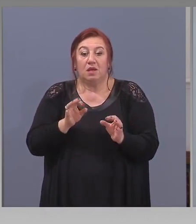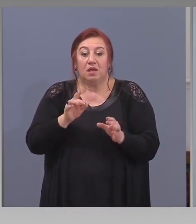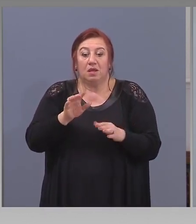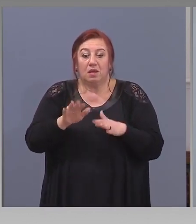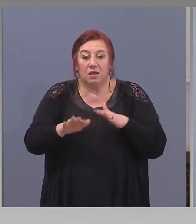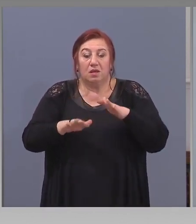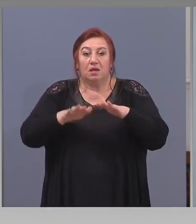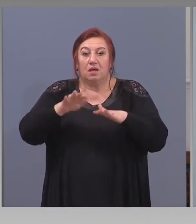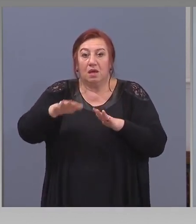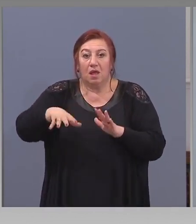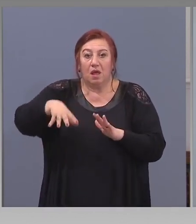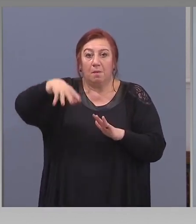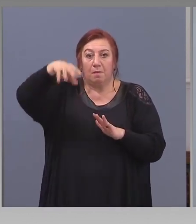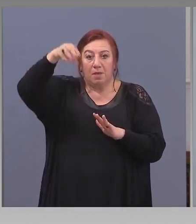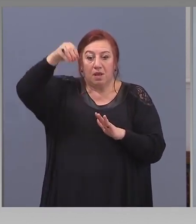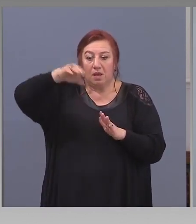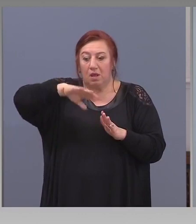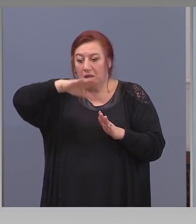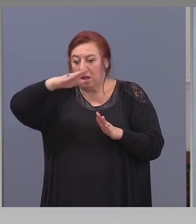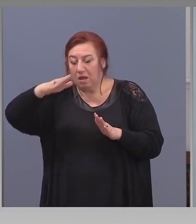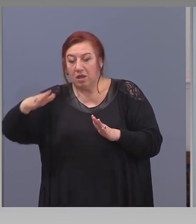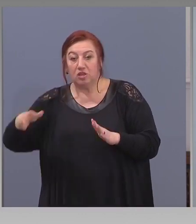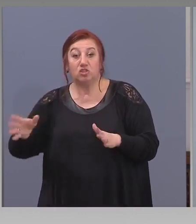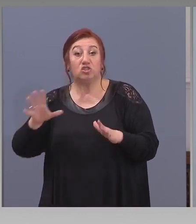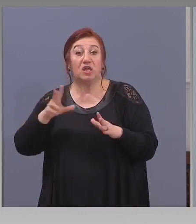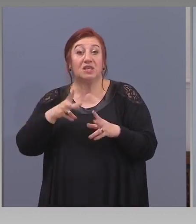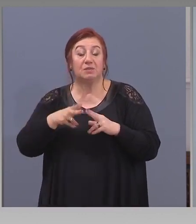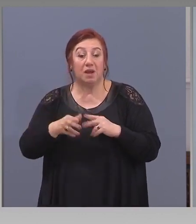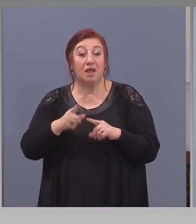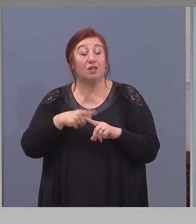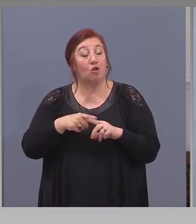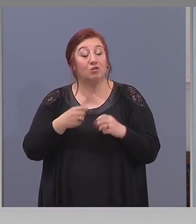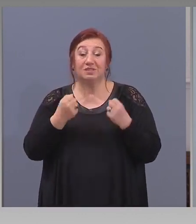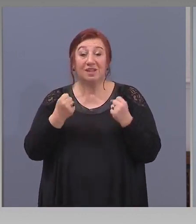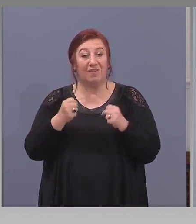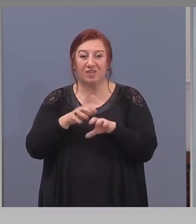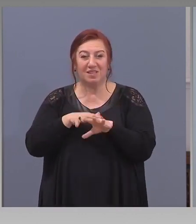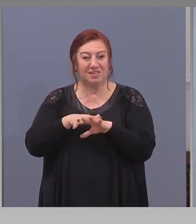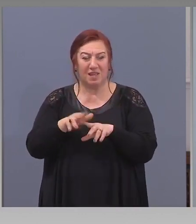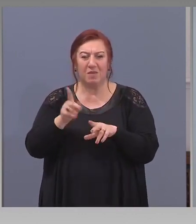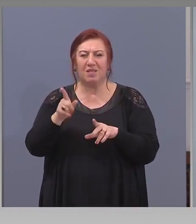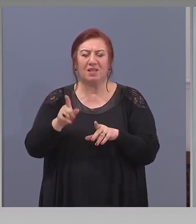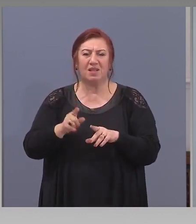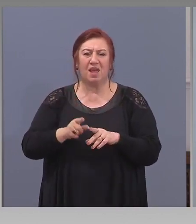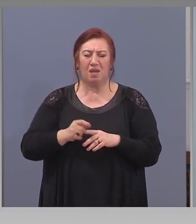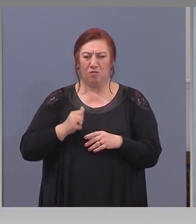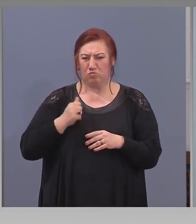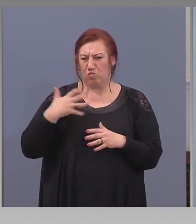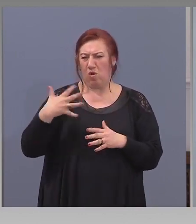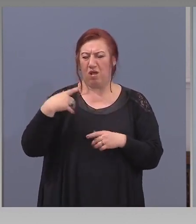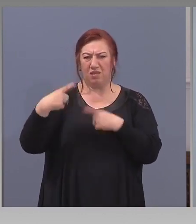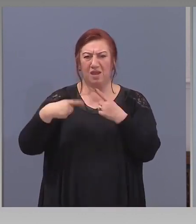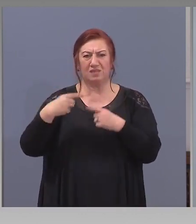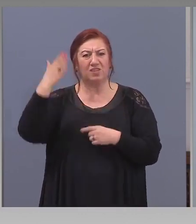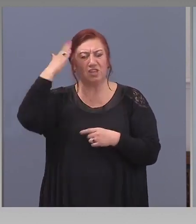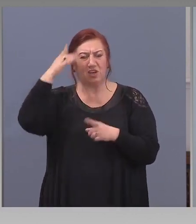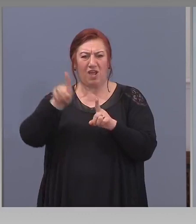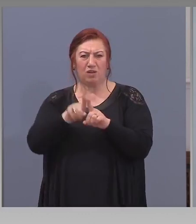спре. Само, че здравните системи на най-развитите държави в света, Съединените